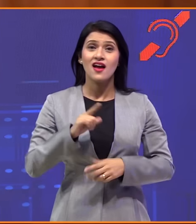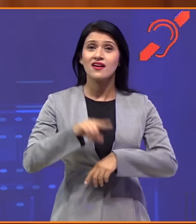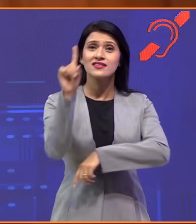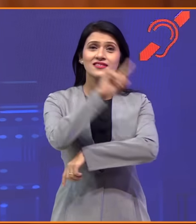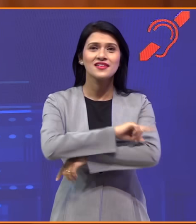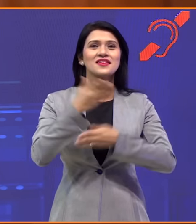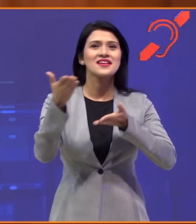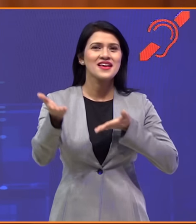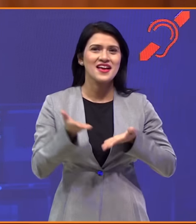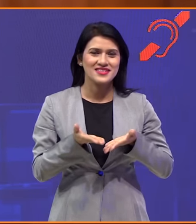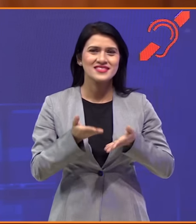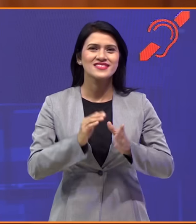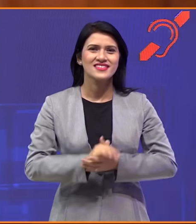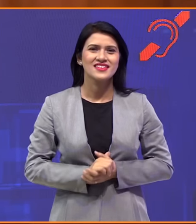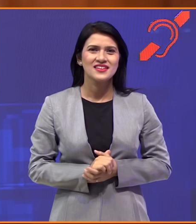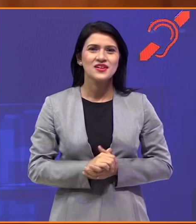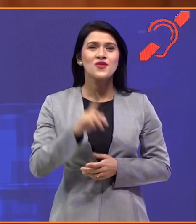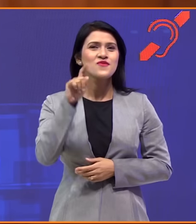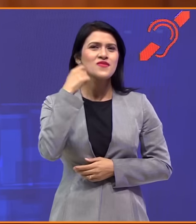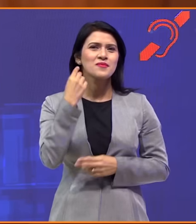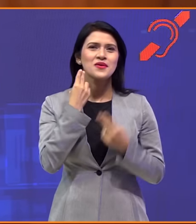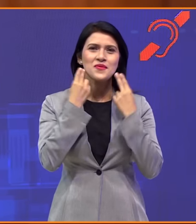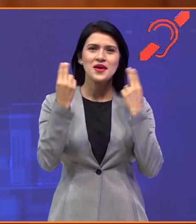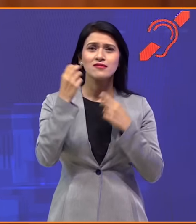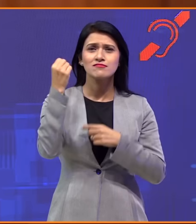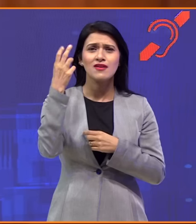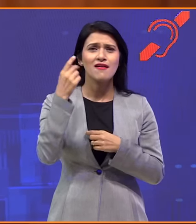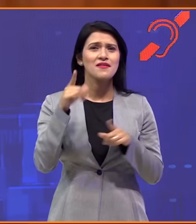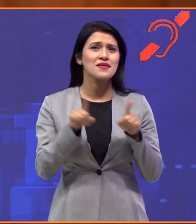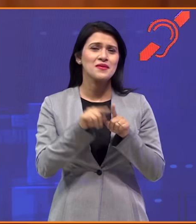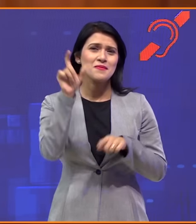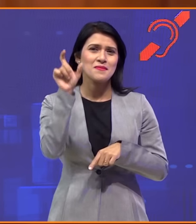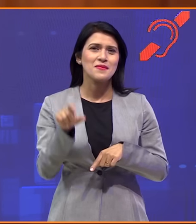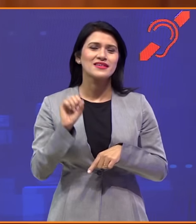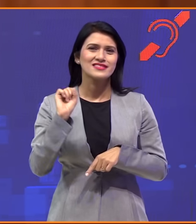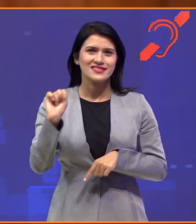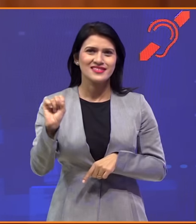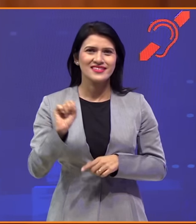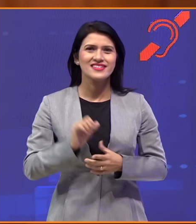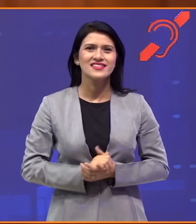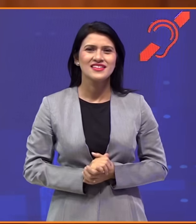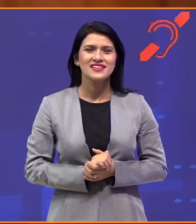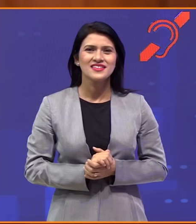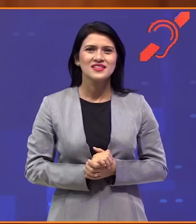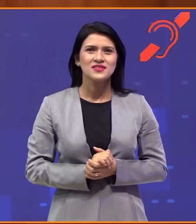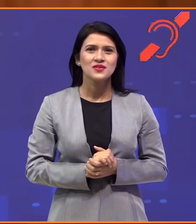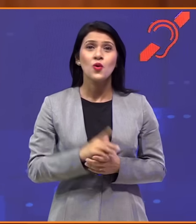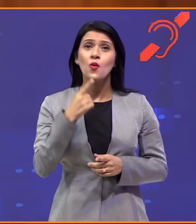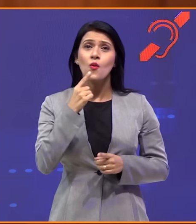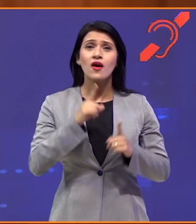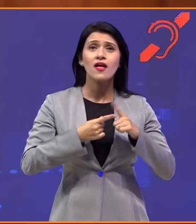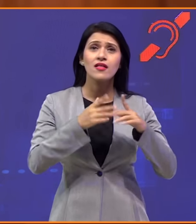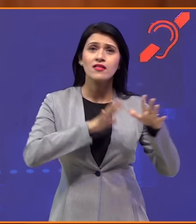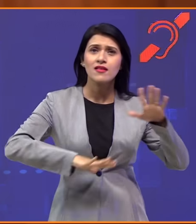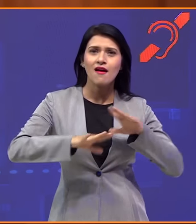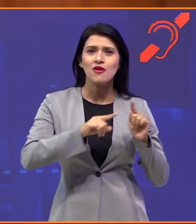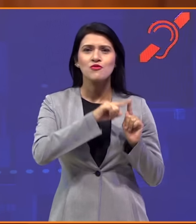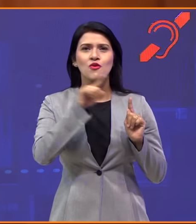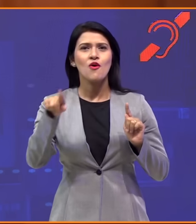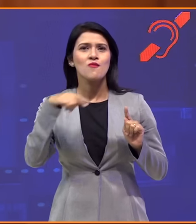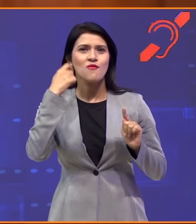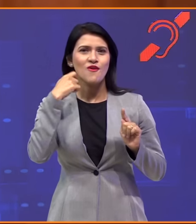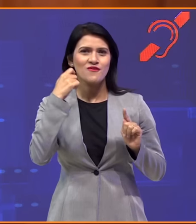मेहमान हैं फिल्मी दुनिया के ऐसे चमकते सितारे जिन्होंने थिएटर से लेकर सिनेमा